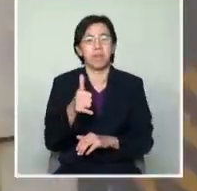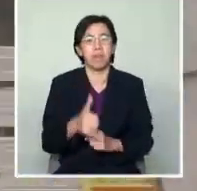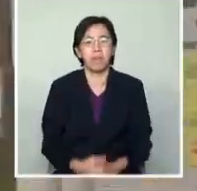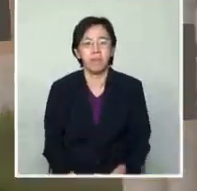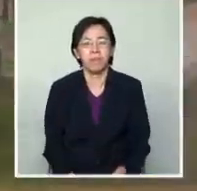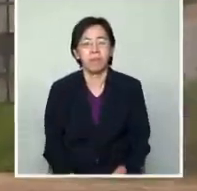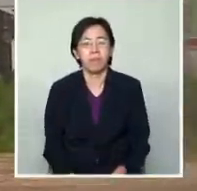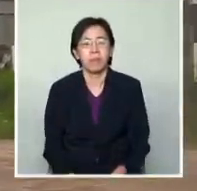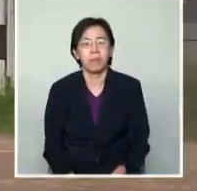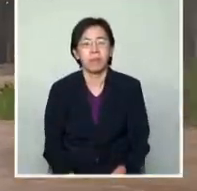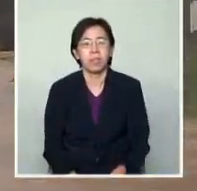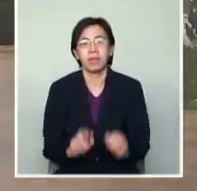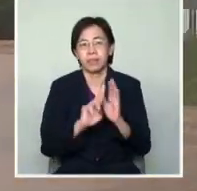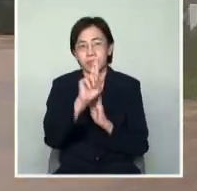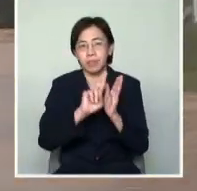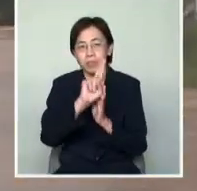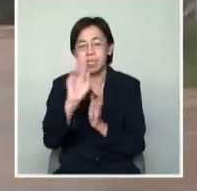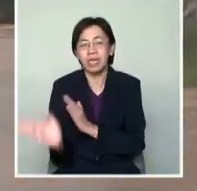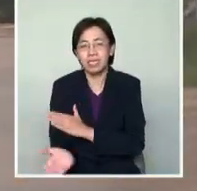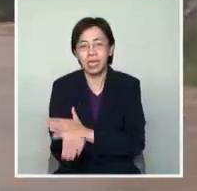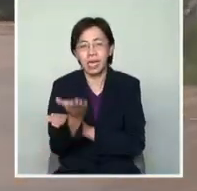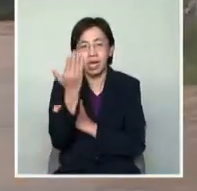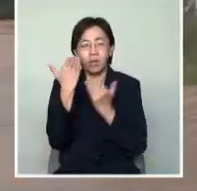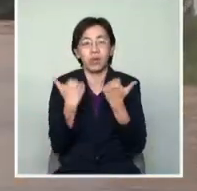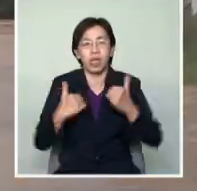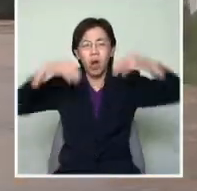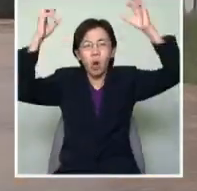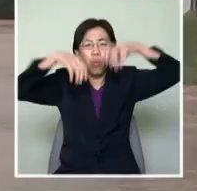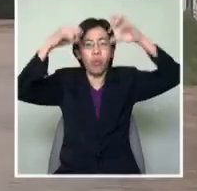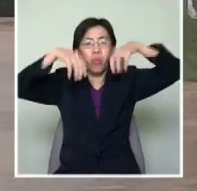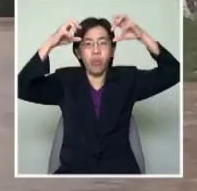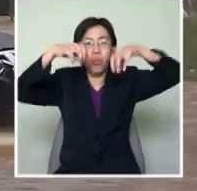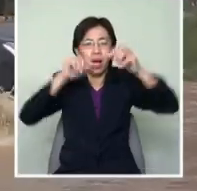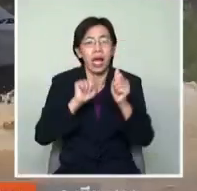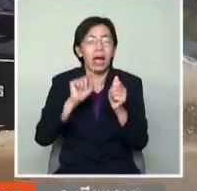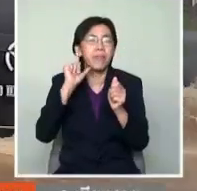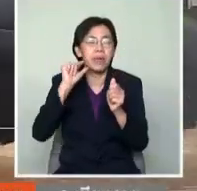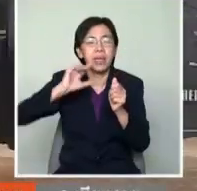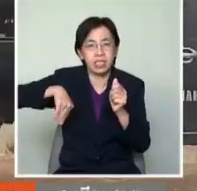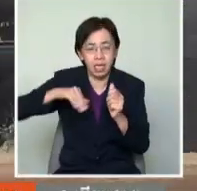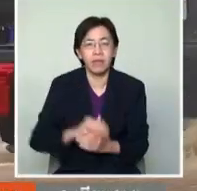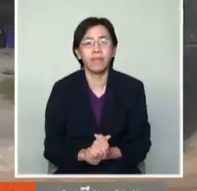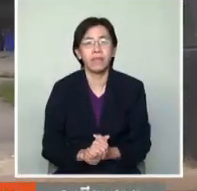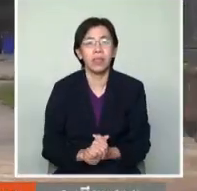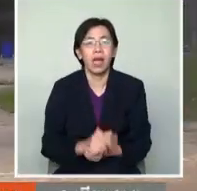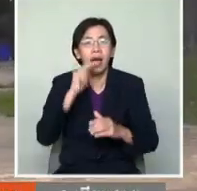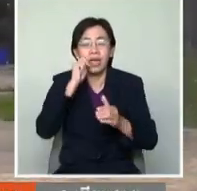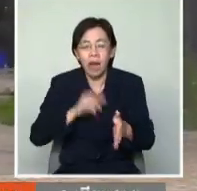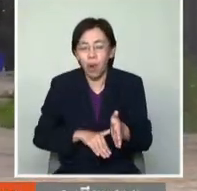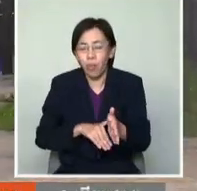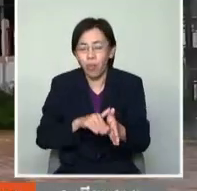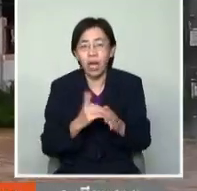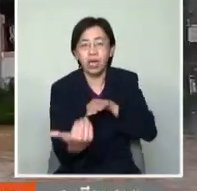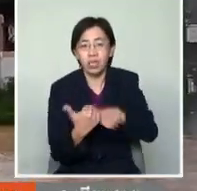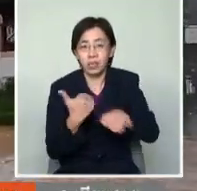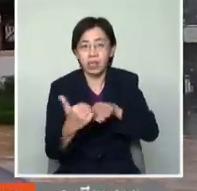ส่วนที่จังหวัดเชียงรายตั้งแต่เช้ามืดวันนี้มีฝนตกหนักในพื้นที่อำเภอแม่สายนะคะปริมาณน้ำท่วมขังบริเวณถนน